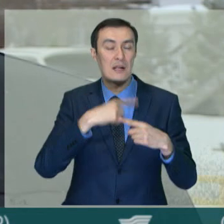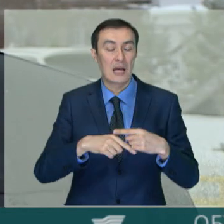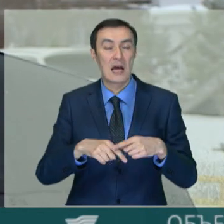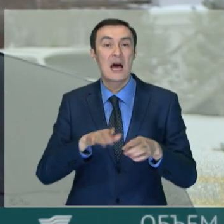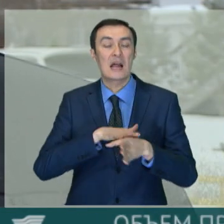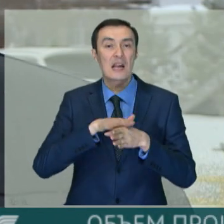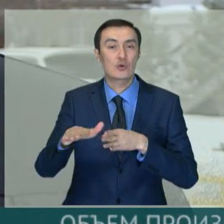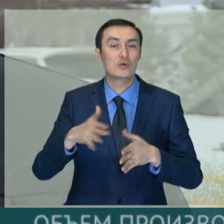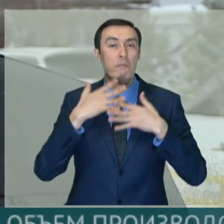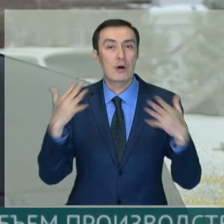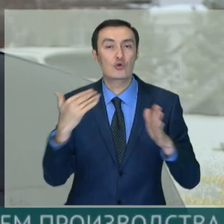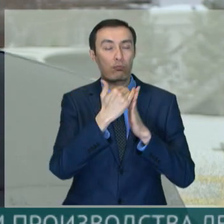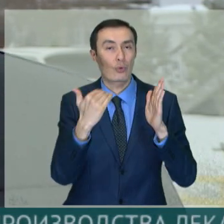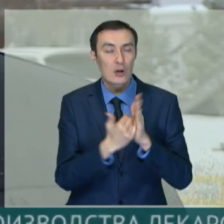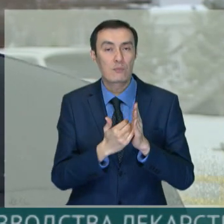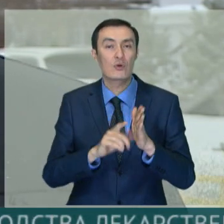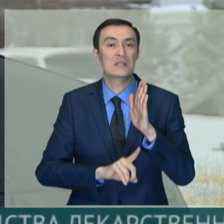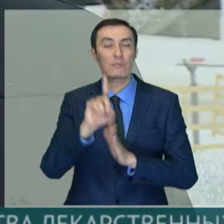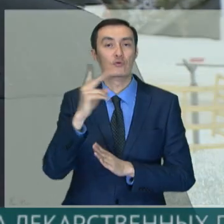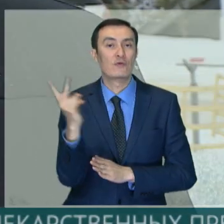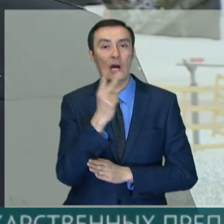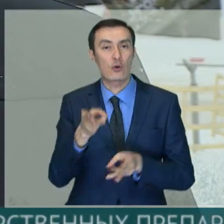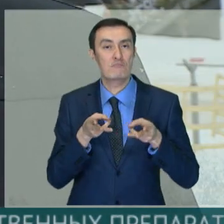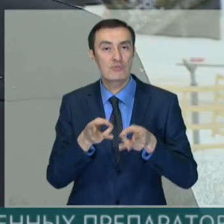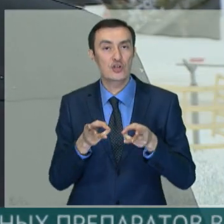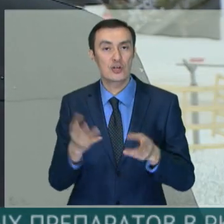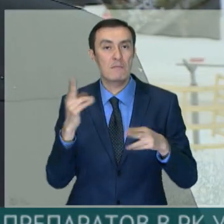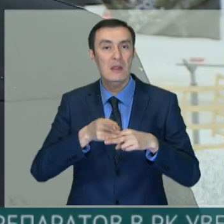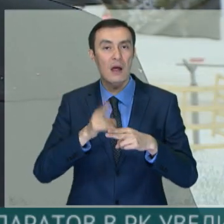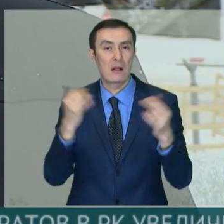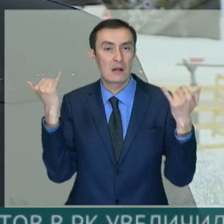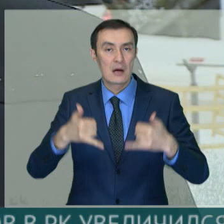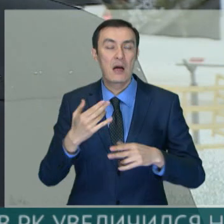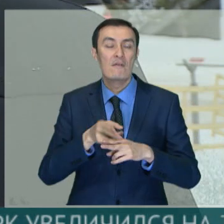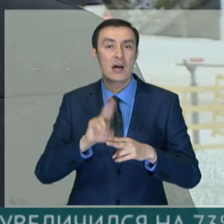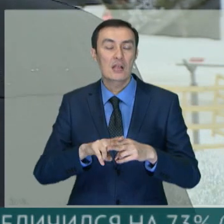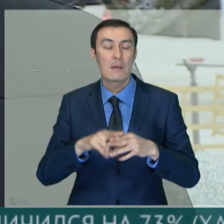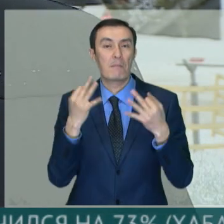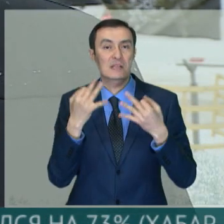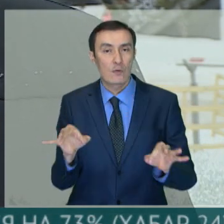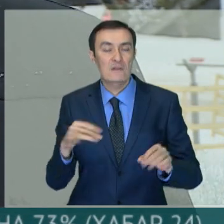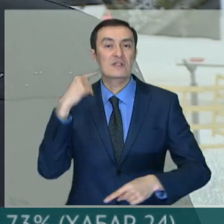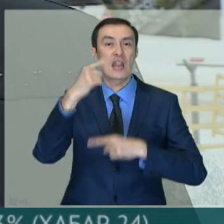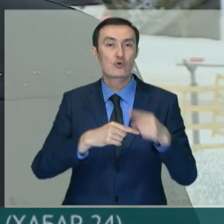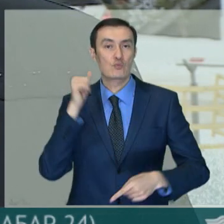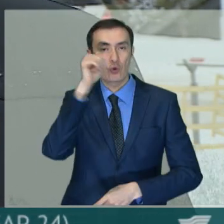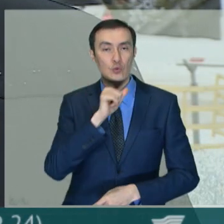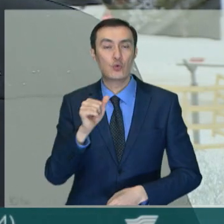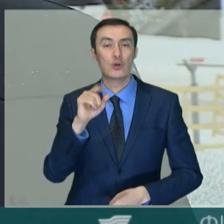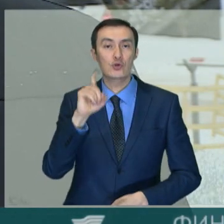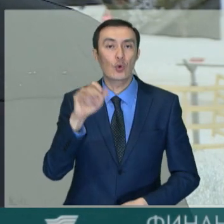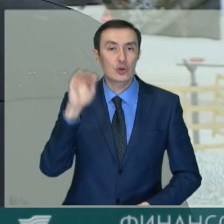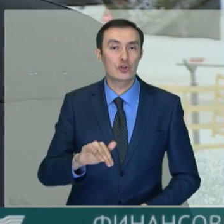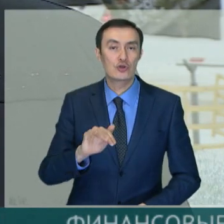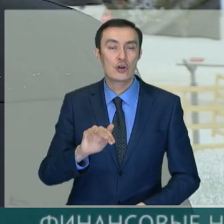Реализуется большой проект по запуску второй печи. Это позволит в следующем на 100 тысяч в год